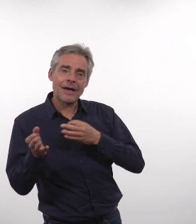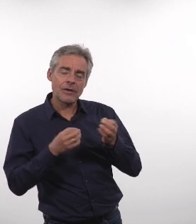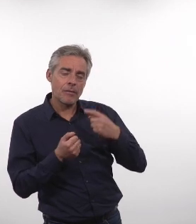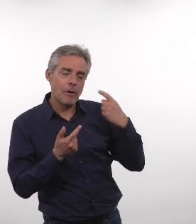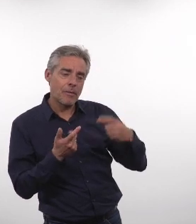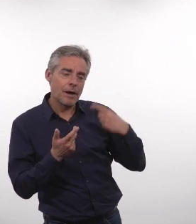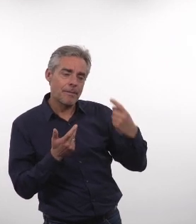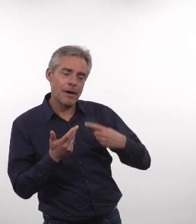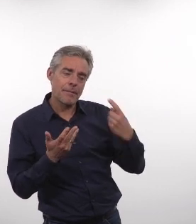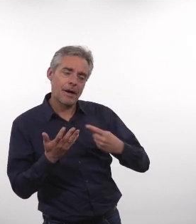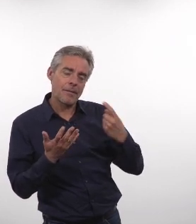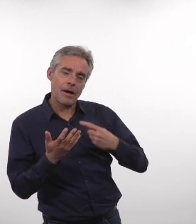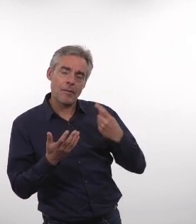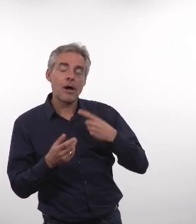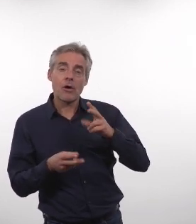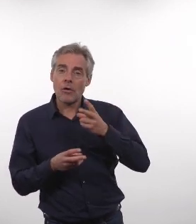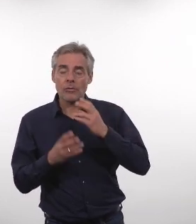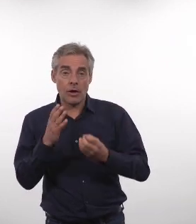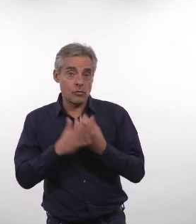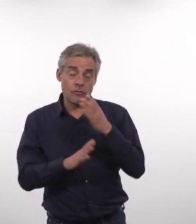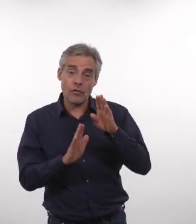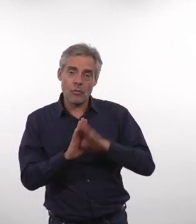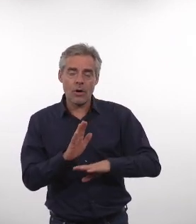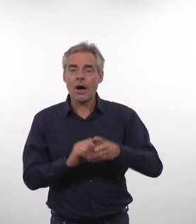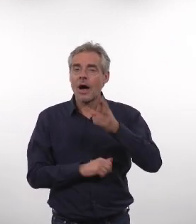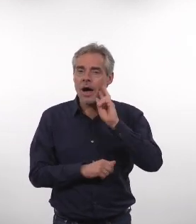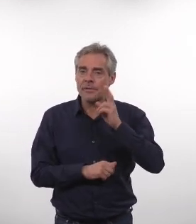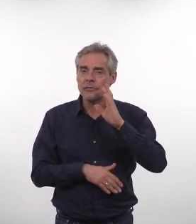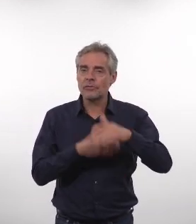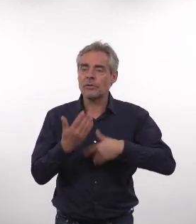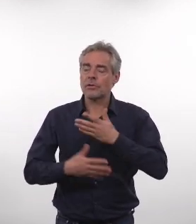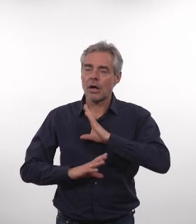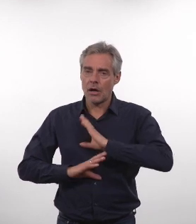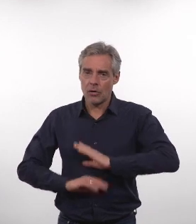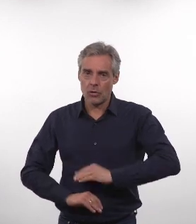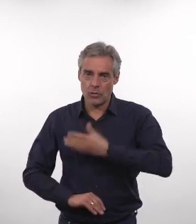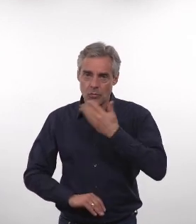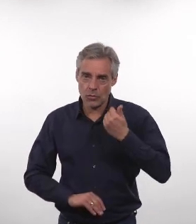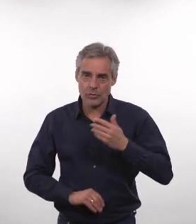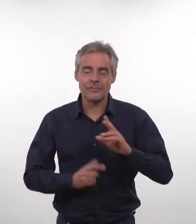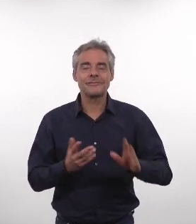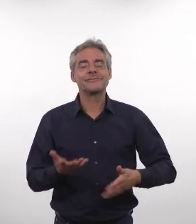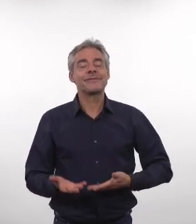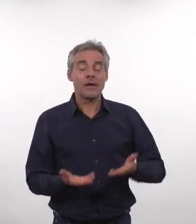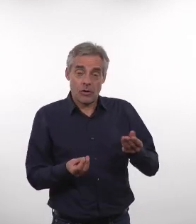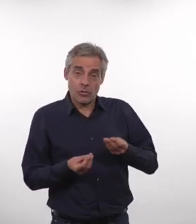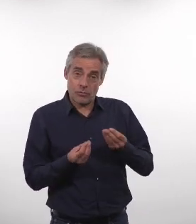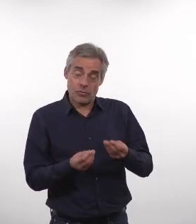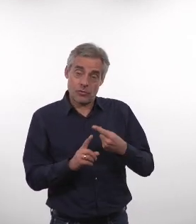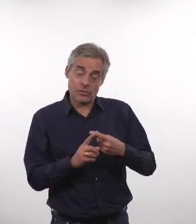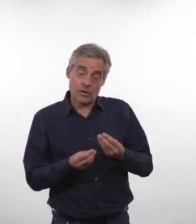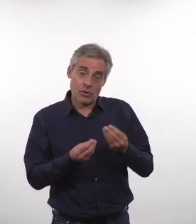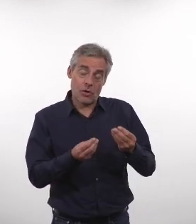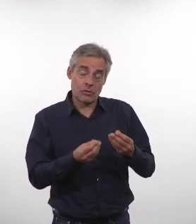finalement, ça sera plus si nouveau que ça. Donc, ça va contrer la rigidité par rapport à la nouveauté. Et puis, ça va permettre aussi